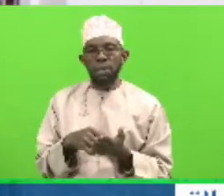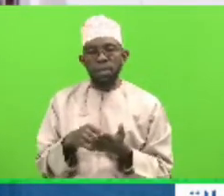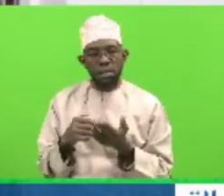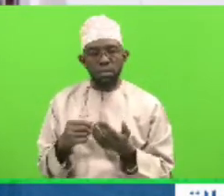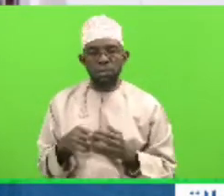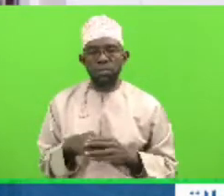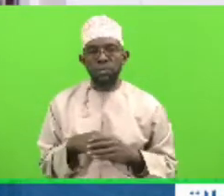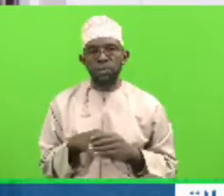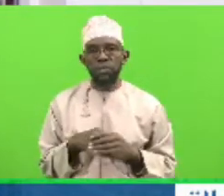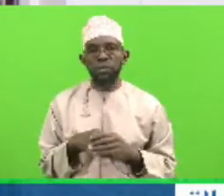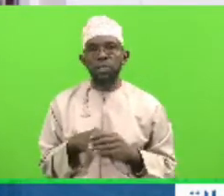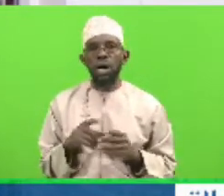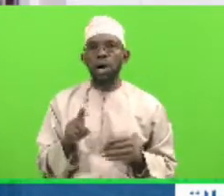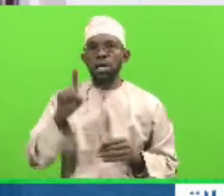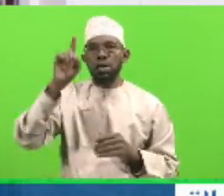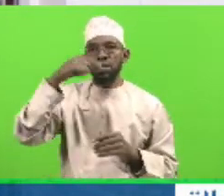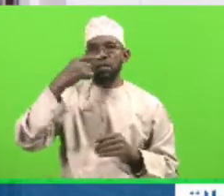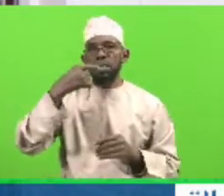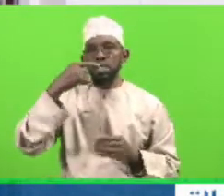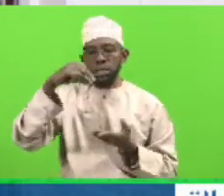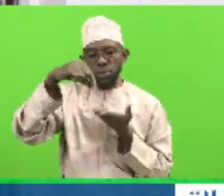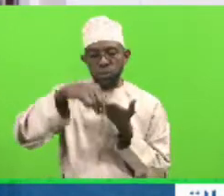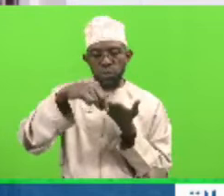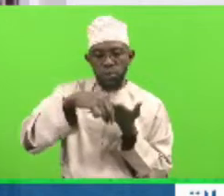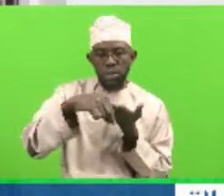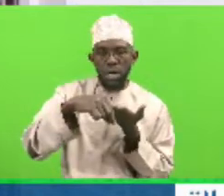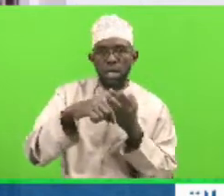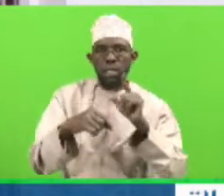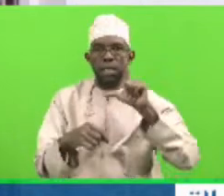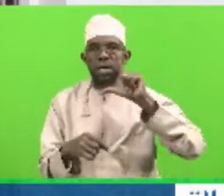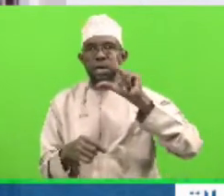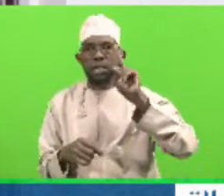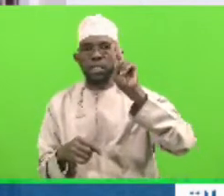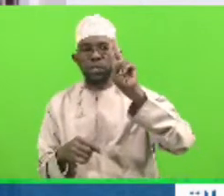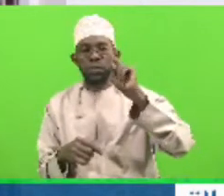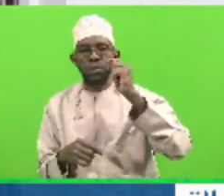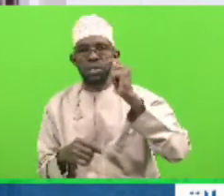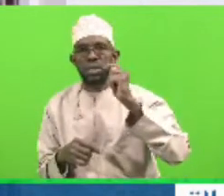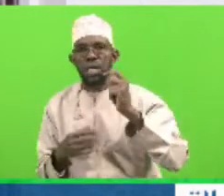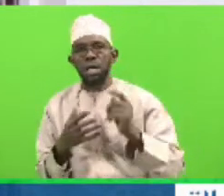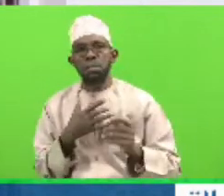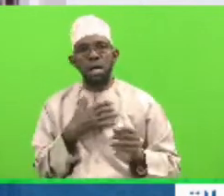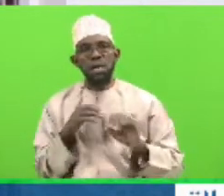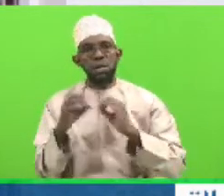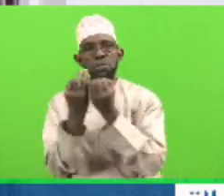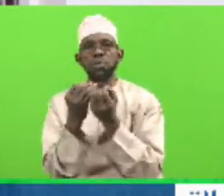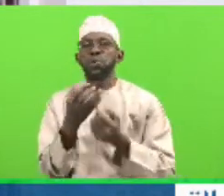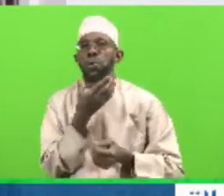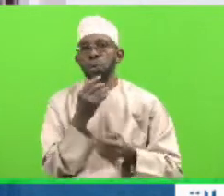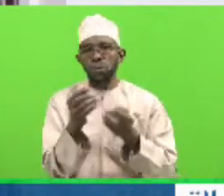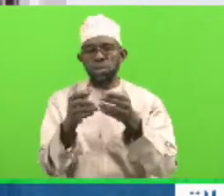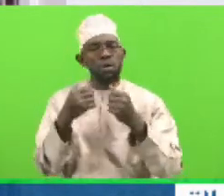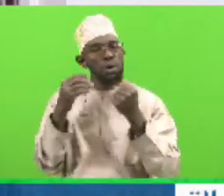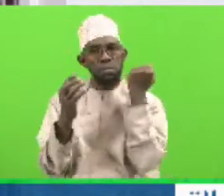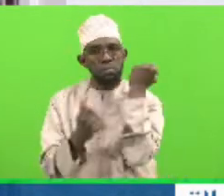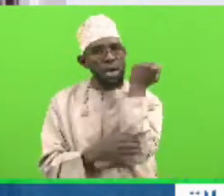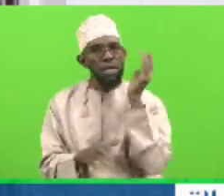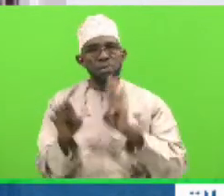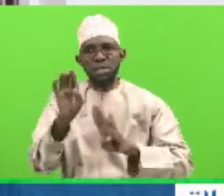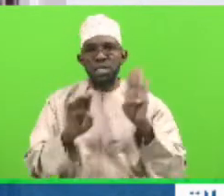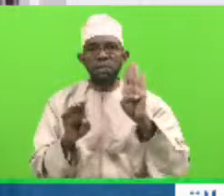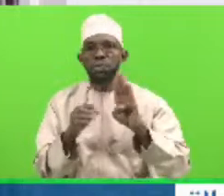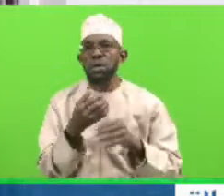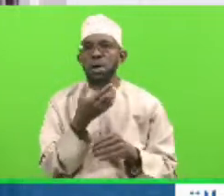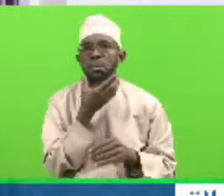الشنيعة. قال سبحانه: ولوطا إذ قال لقومه أتأتون الفاحشة ما